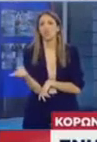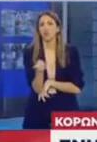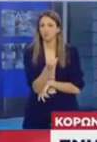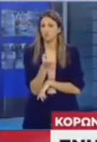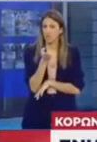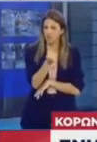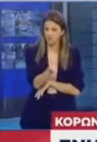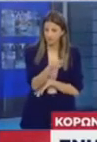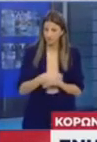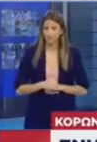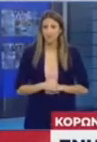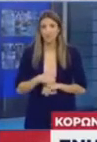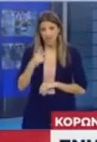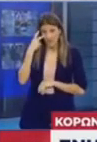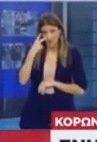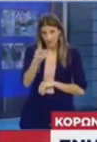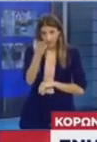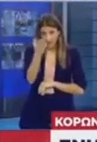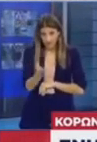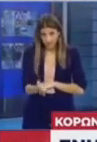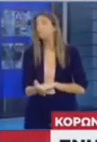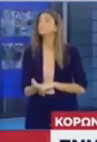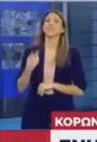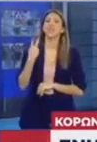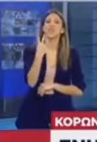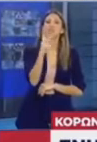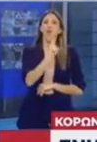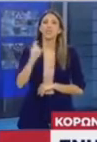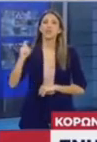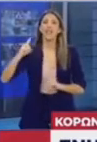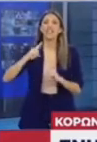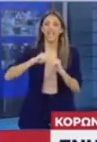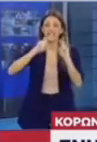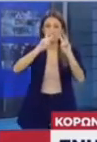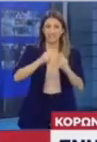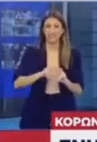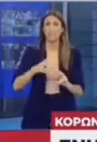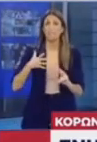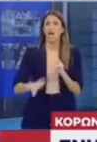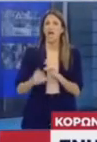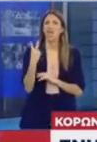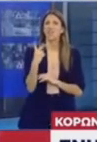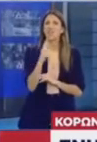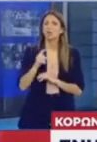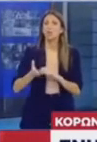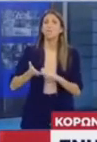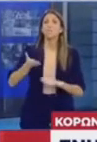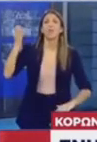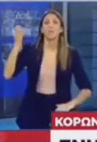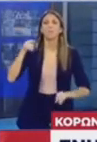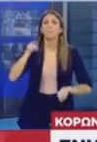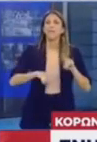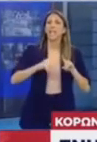Τώρα, στη χώρα μας βλέπετε ότι έχουν διενεργηθεί 2 εκατομμύρια τεστ. Παραπάνω από 2 εκατομμύρια πλέον τεστ PCR και rapid